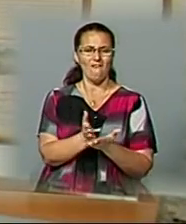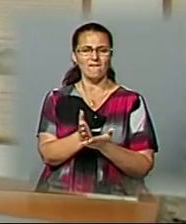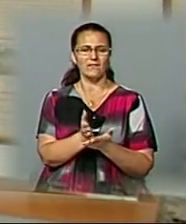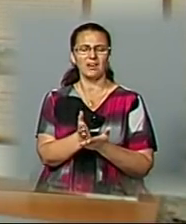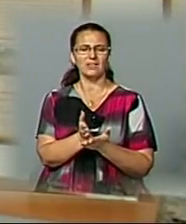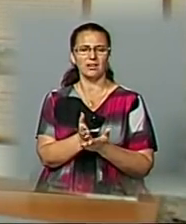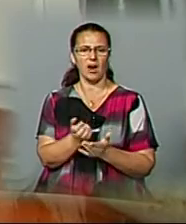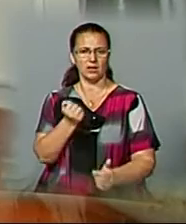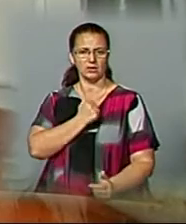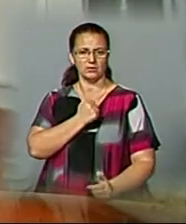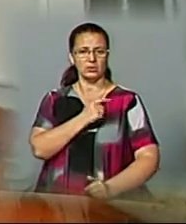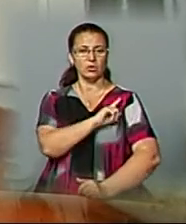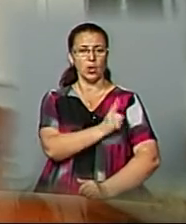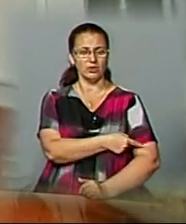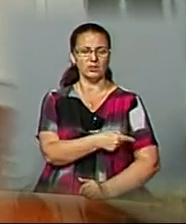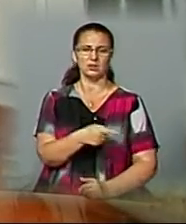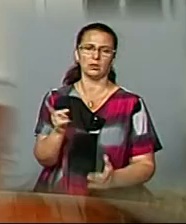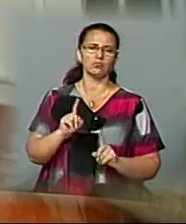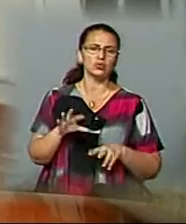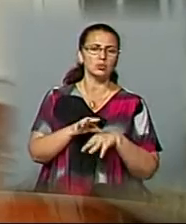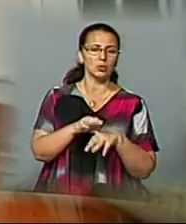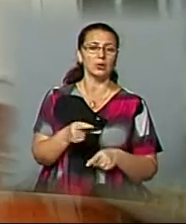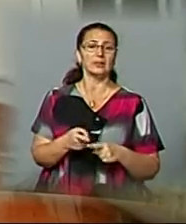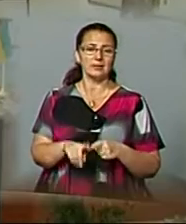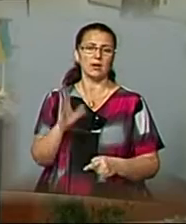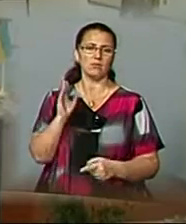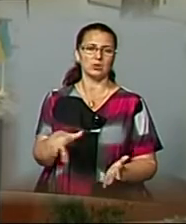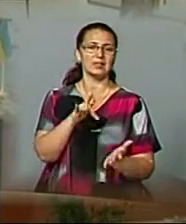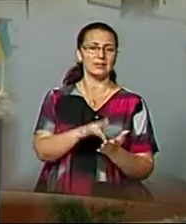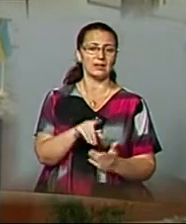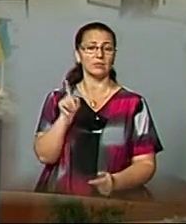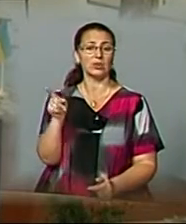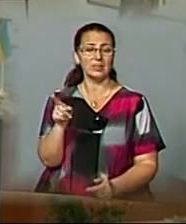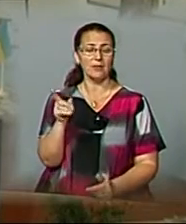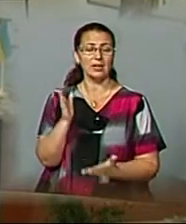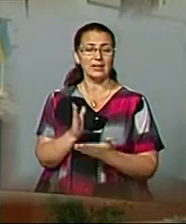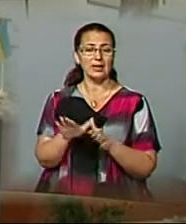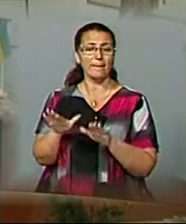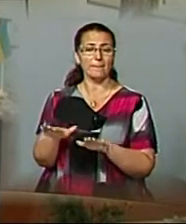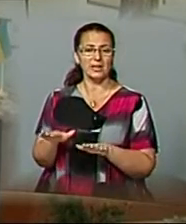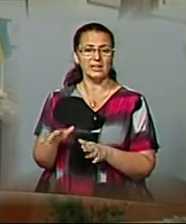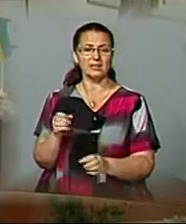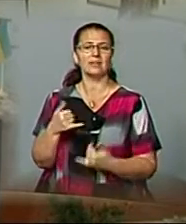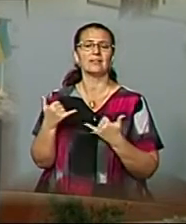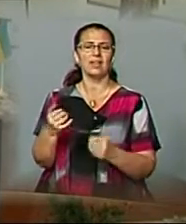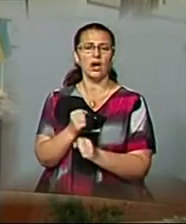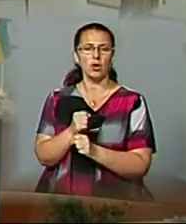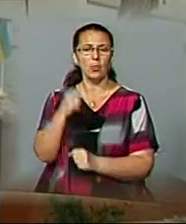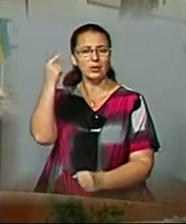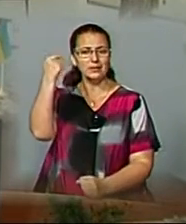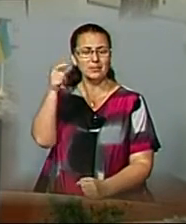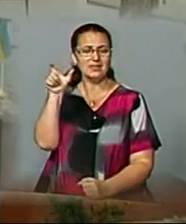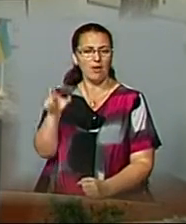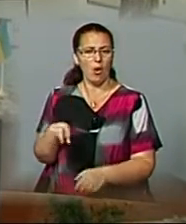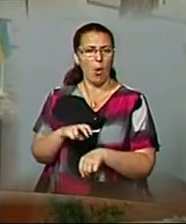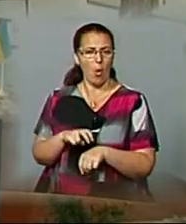нараду провести, щось провести. Тому це буде центр. Ось там, я казав, дивіться, є місце облаштовано для роботи психолога. Ми там плануємо і чайник,